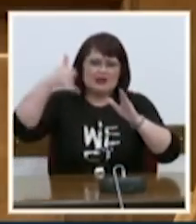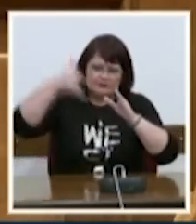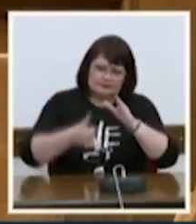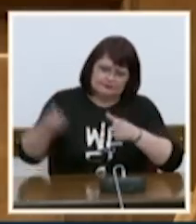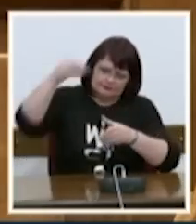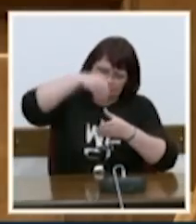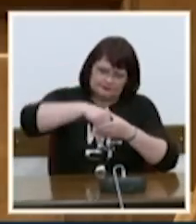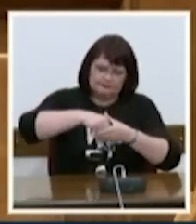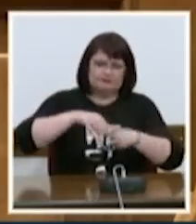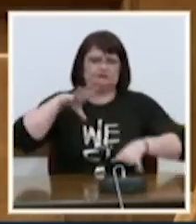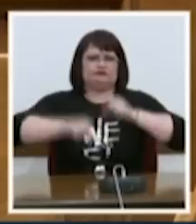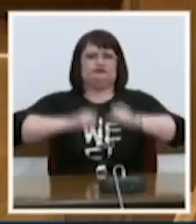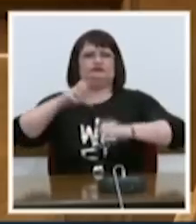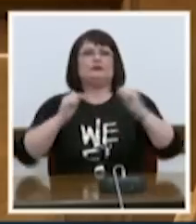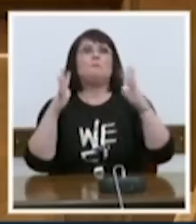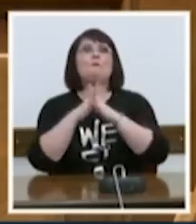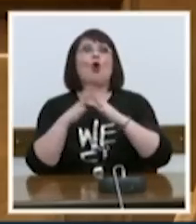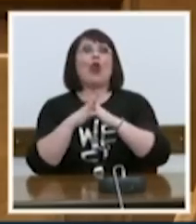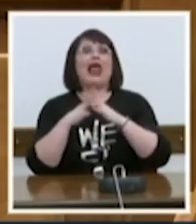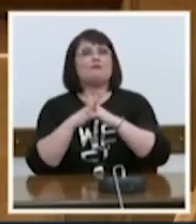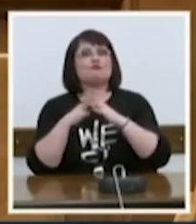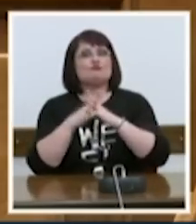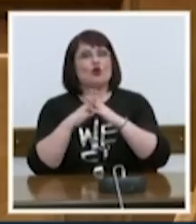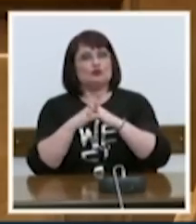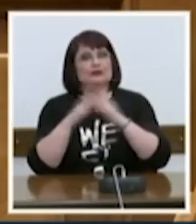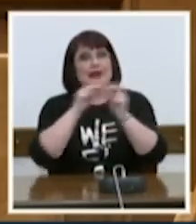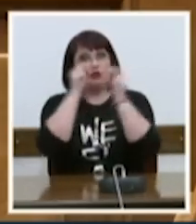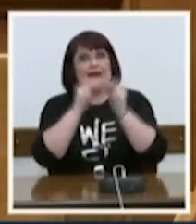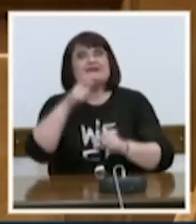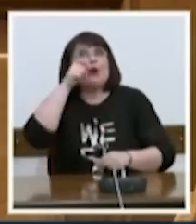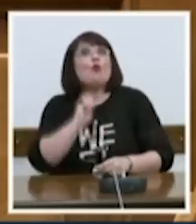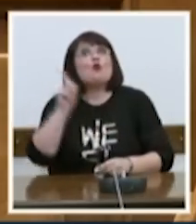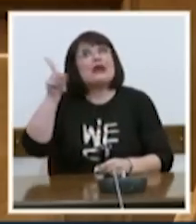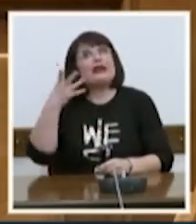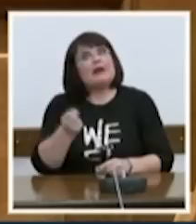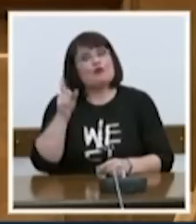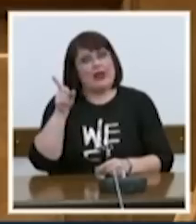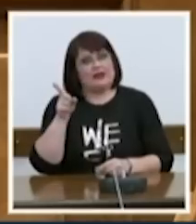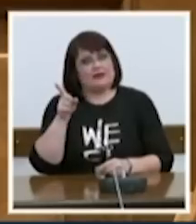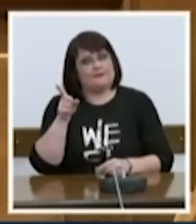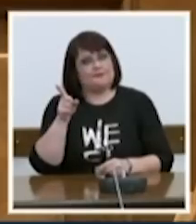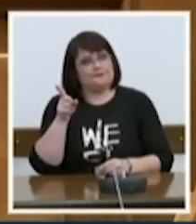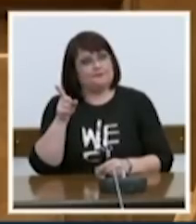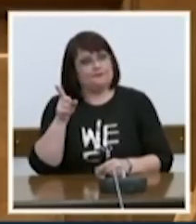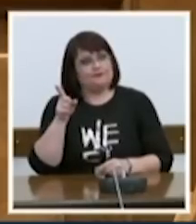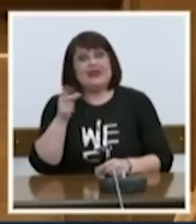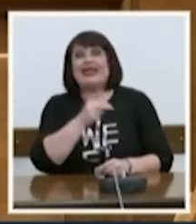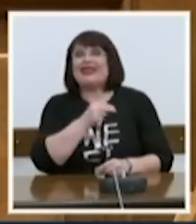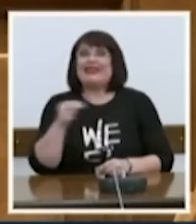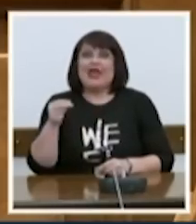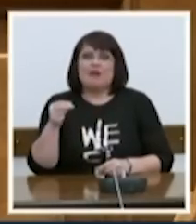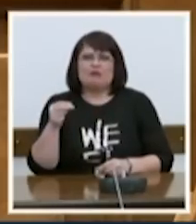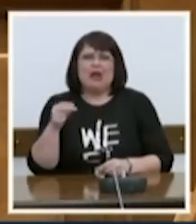στον ιμπεριαλιστικό πόλεμο και στις επιπτώσεις του στην Ουκρανία. Μπορεί πλέον ως θέμα να μην